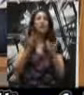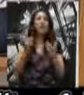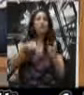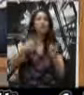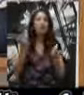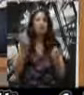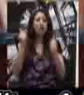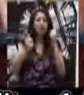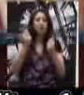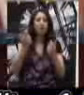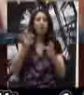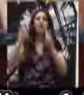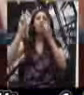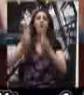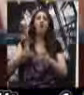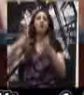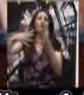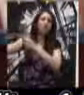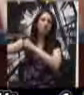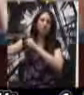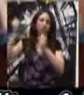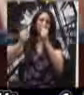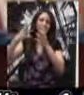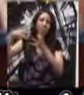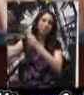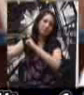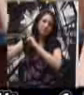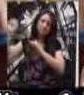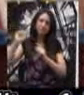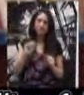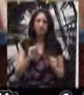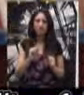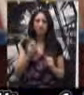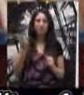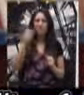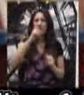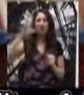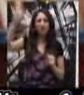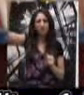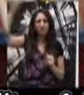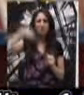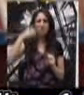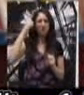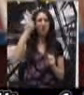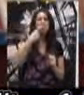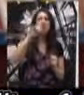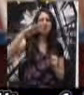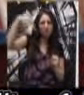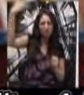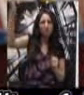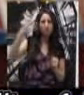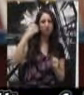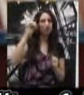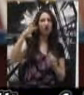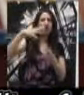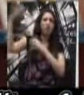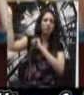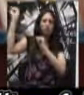والعربيه دلوقتي اخبارها ايه؟ فين بقى؟ العربيه اتحجزت، خدوها منهم في بلد مش عارفه اسمها ايه كده، هم رايحين على